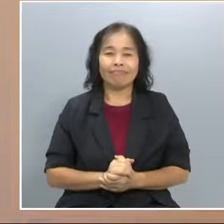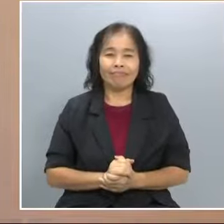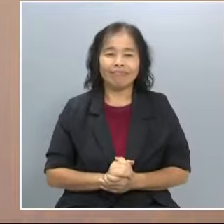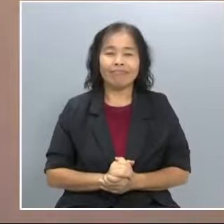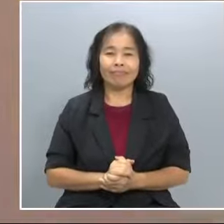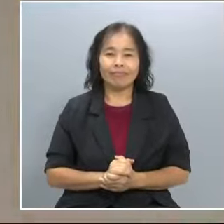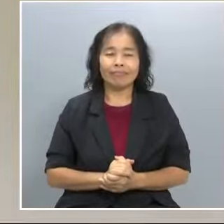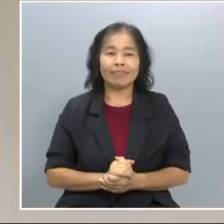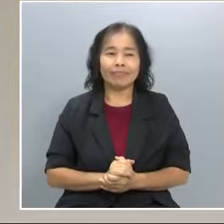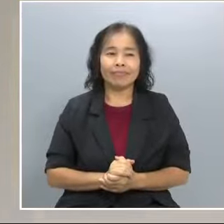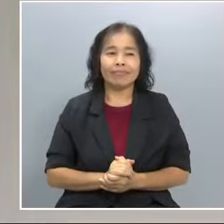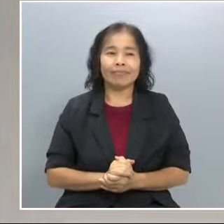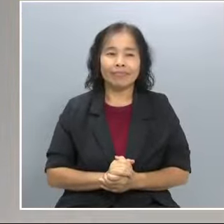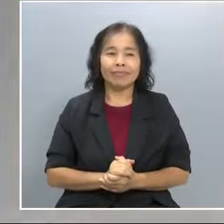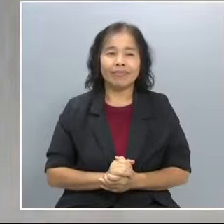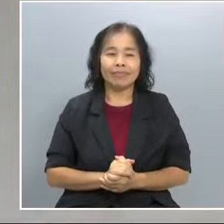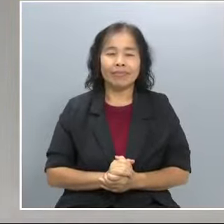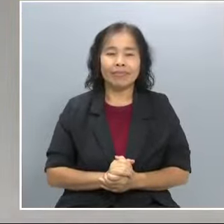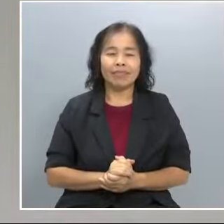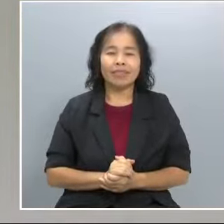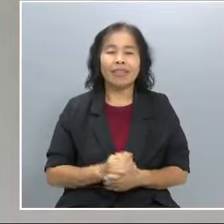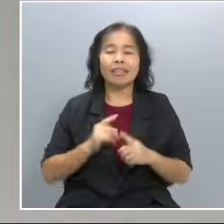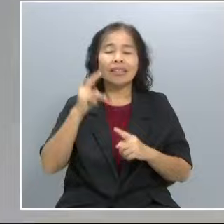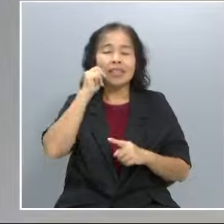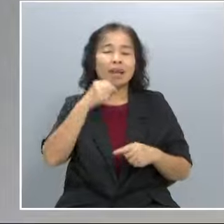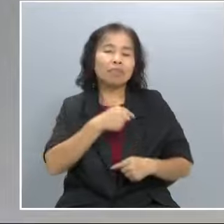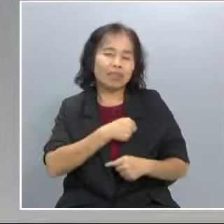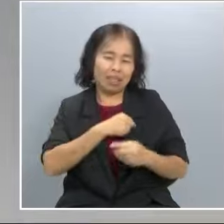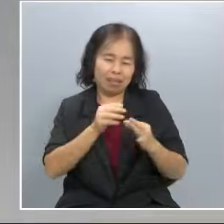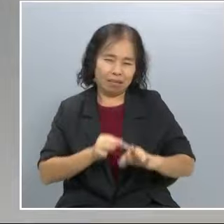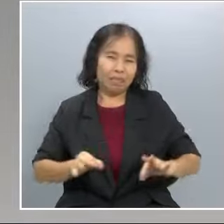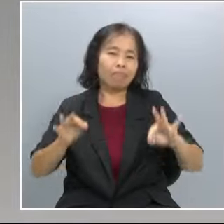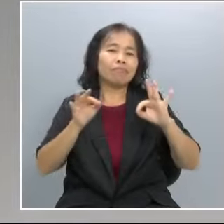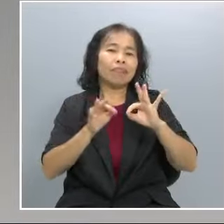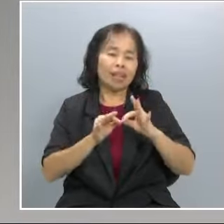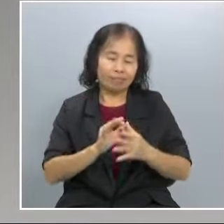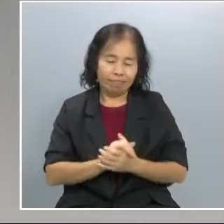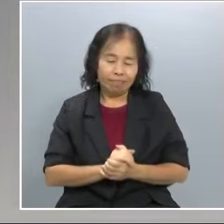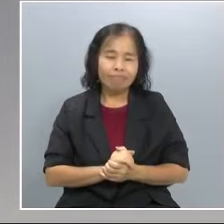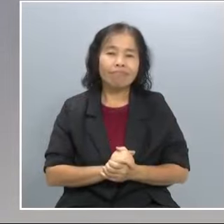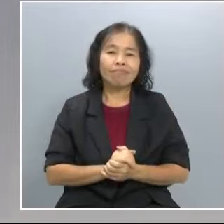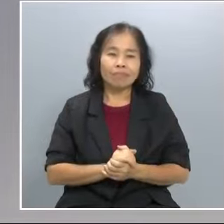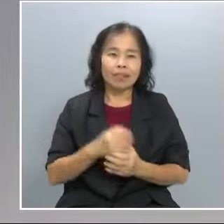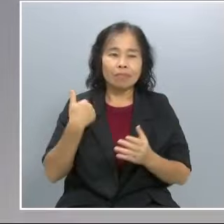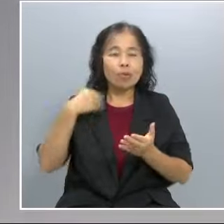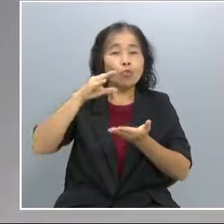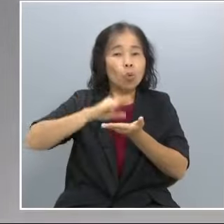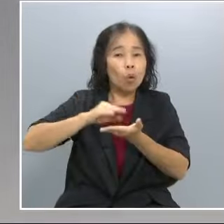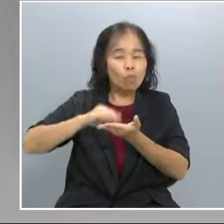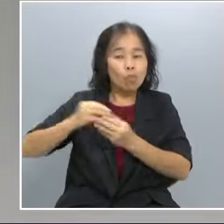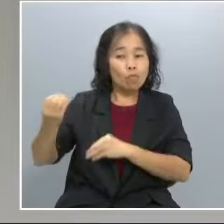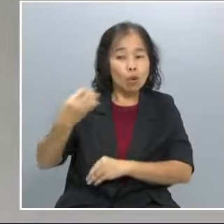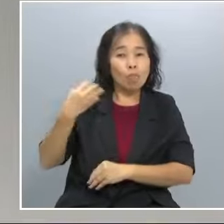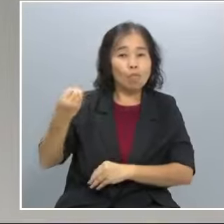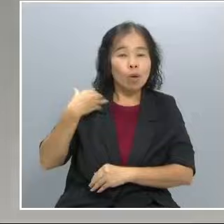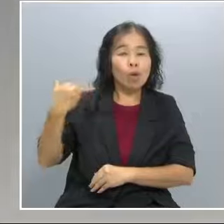อุปกรณ์ก็ส่วนหนึ่งแต่น้ำใจเนี่ยสำคัญกว่าภาพดีๆแบบนี้ได้ข้อมูลเพิ่มเติมจากเพจไทยสม